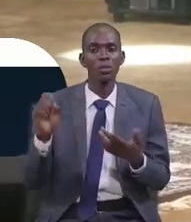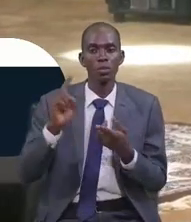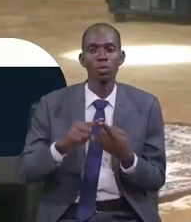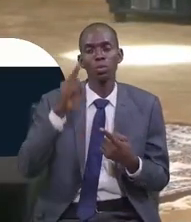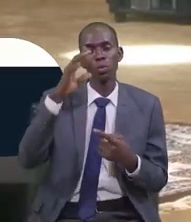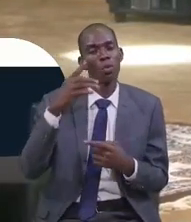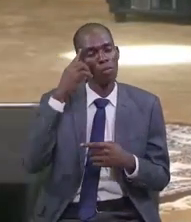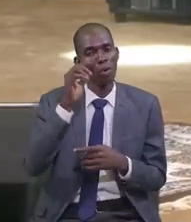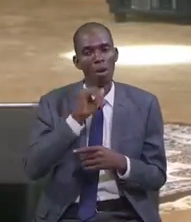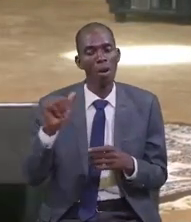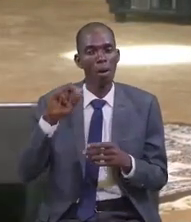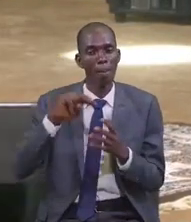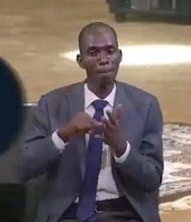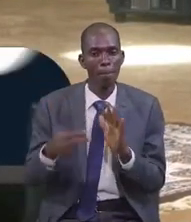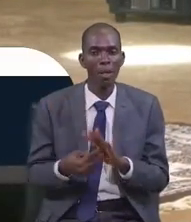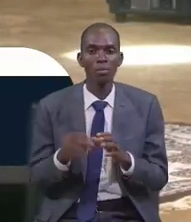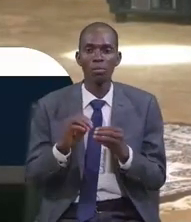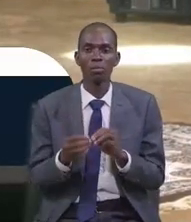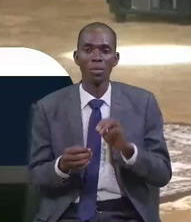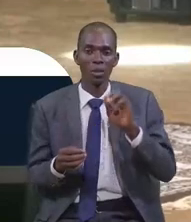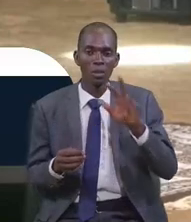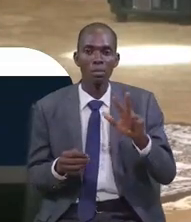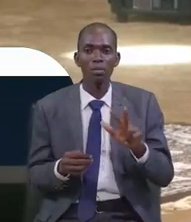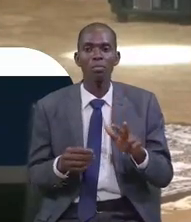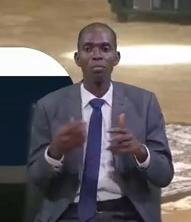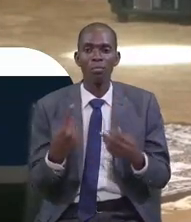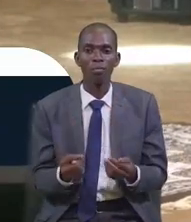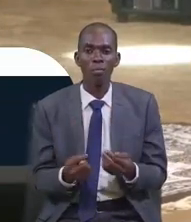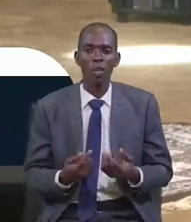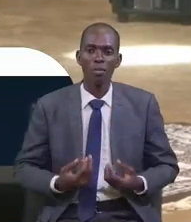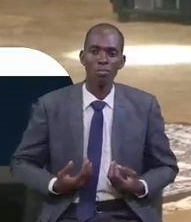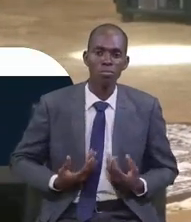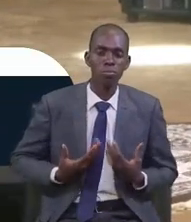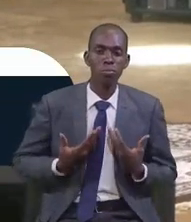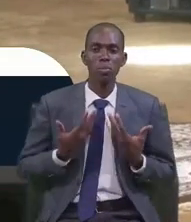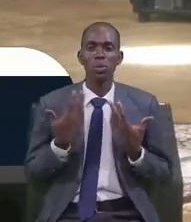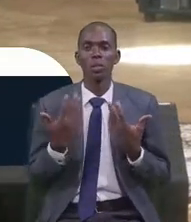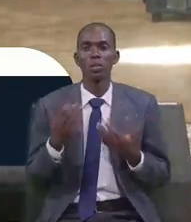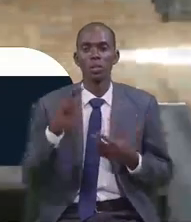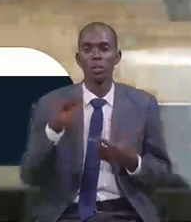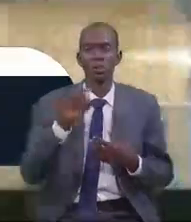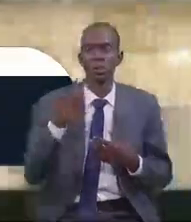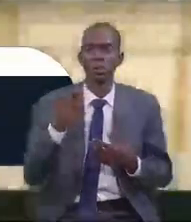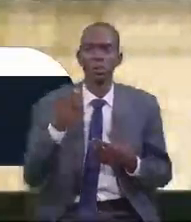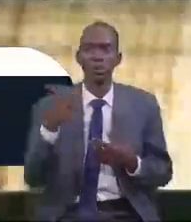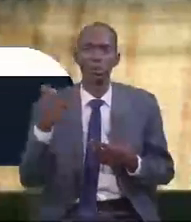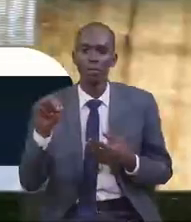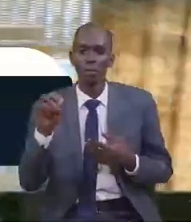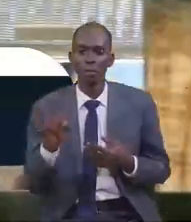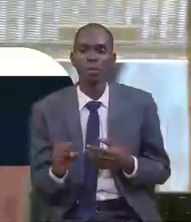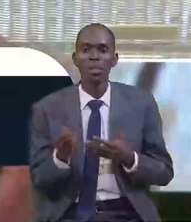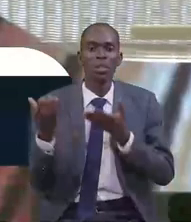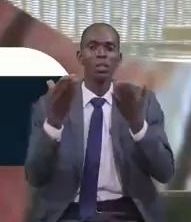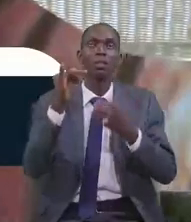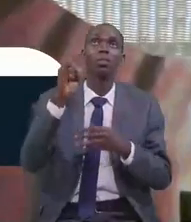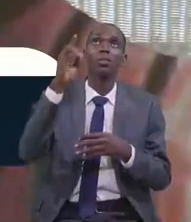point, les naziréens passionné, servant Dieu au-delà de cette fin.